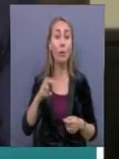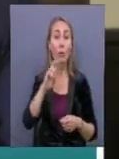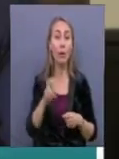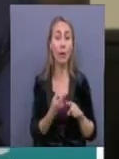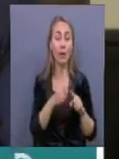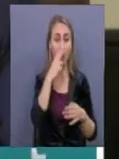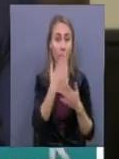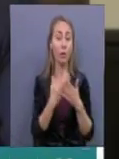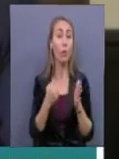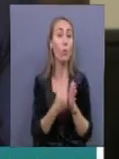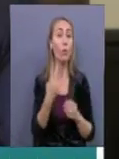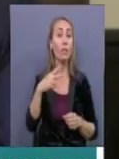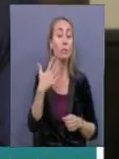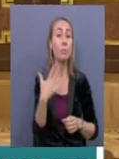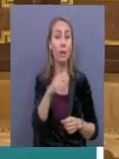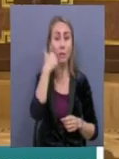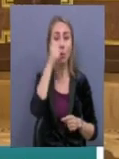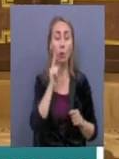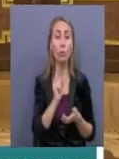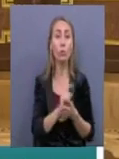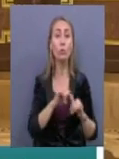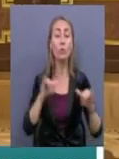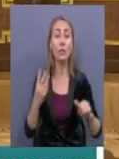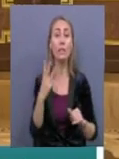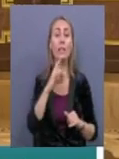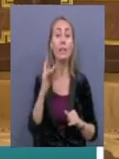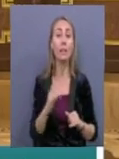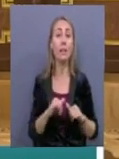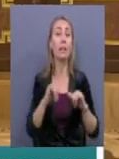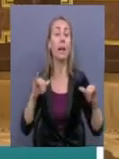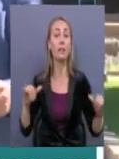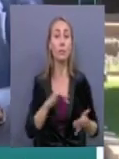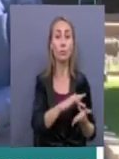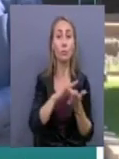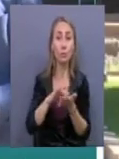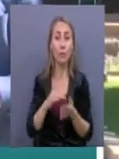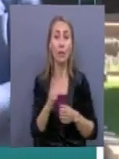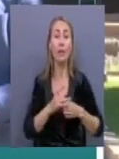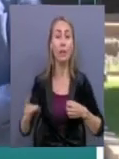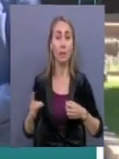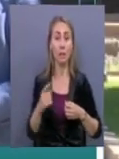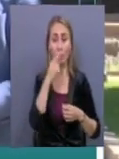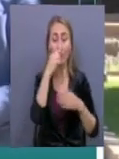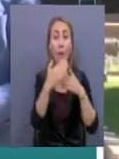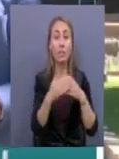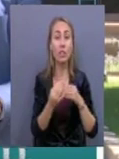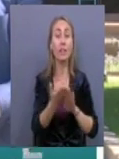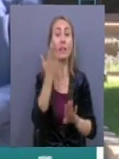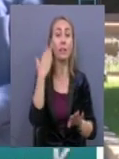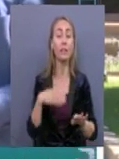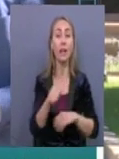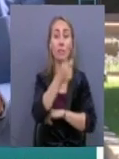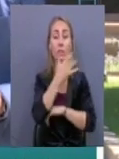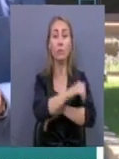санаторийлер қызметі жанданып, көкше жеріне жолдама алған ел азаматтарының саны артыпты. 2018 жылы Ақмола облысына